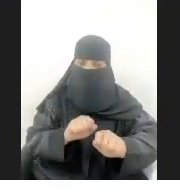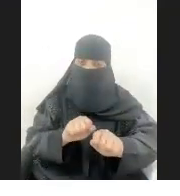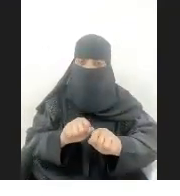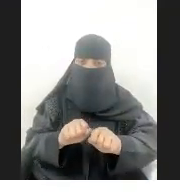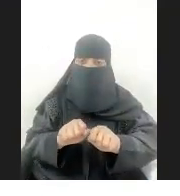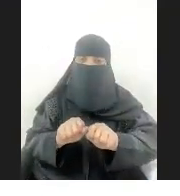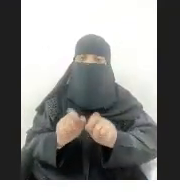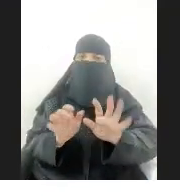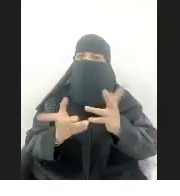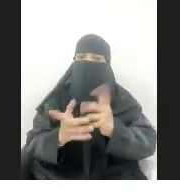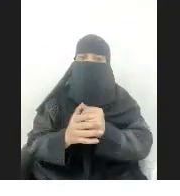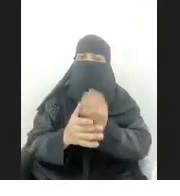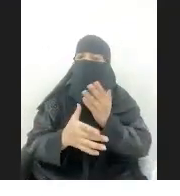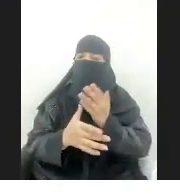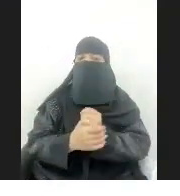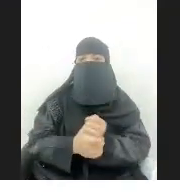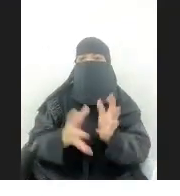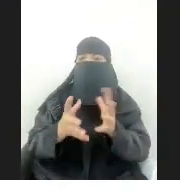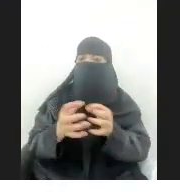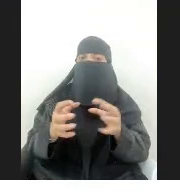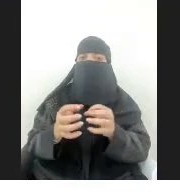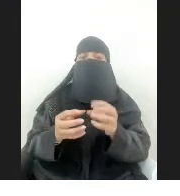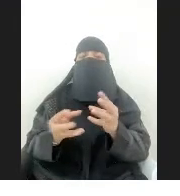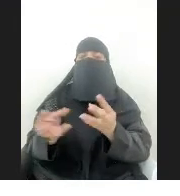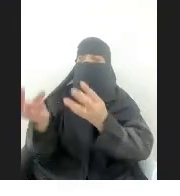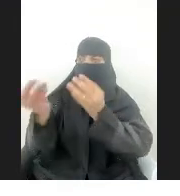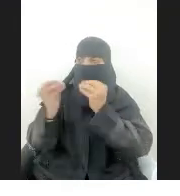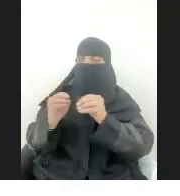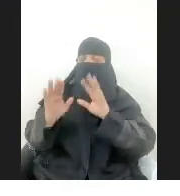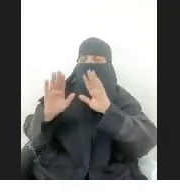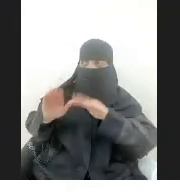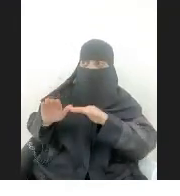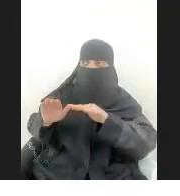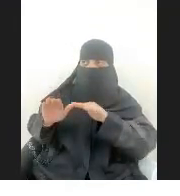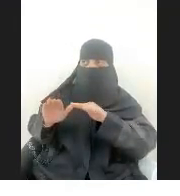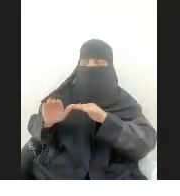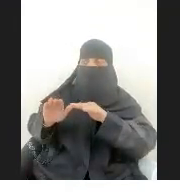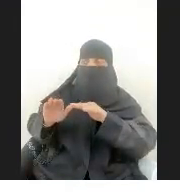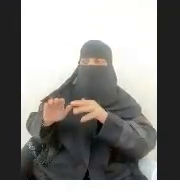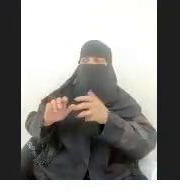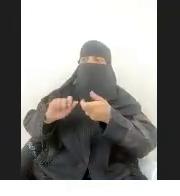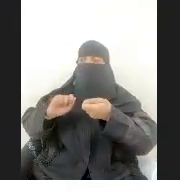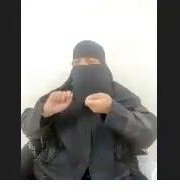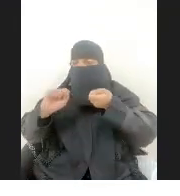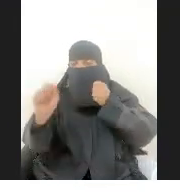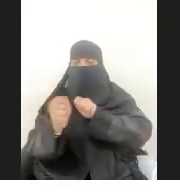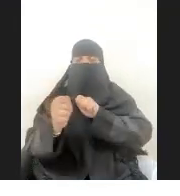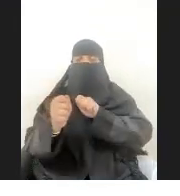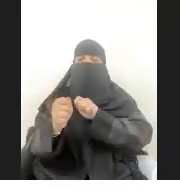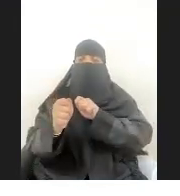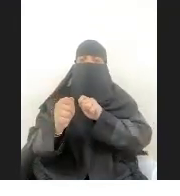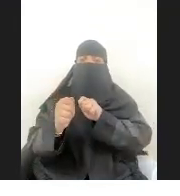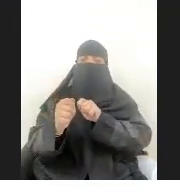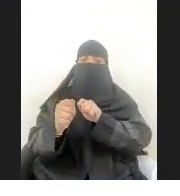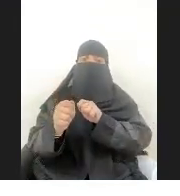إنه ناخذ شيء موجود ونروح نعدل ونغير فيه بطريقه